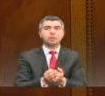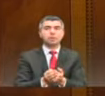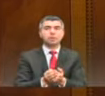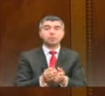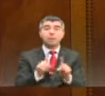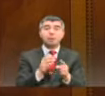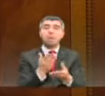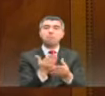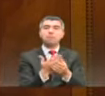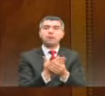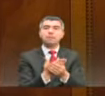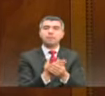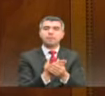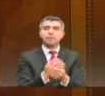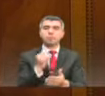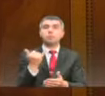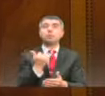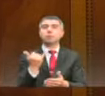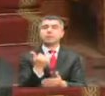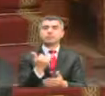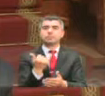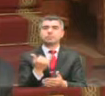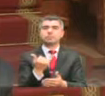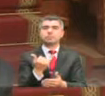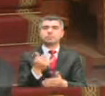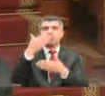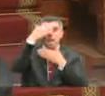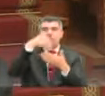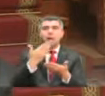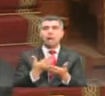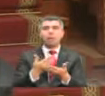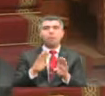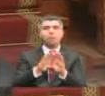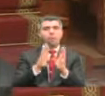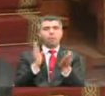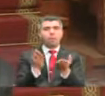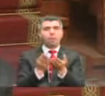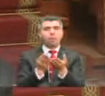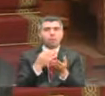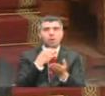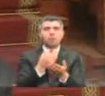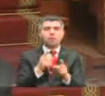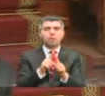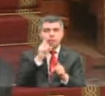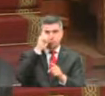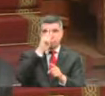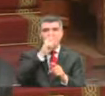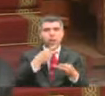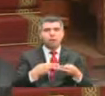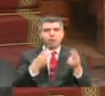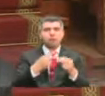وهذه كلها ملفات أساسية مهمة وللمغرب وعند المغرب ما يمكن أن يسهم به